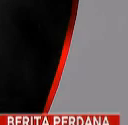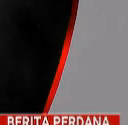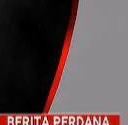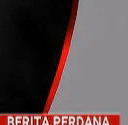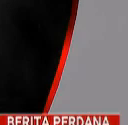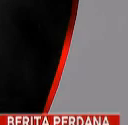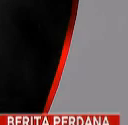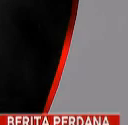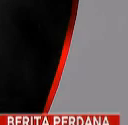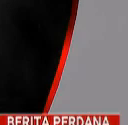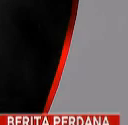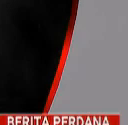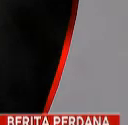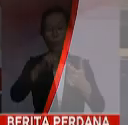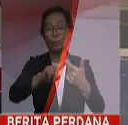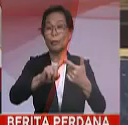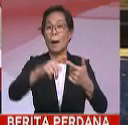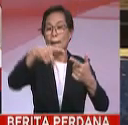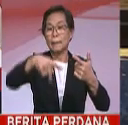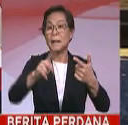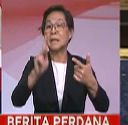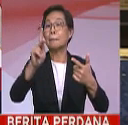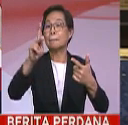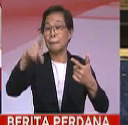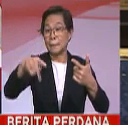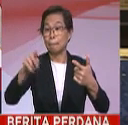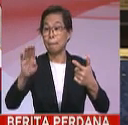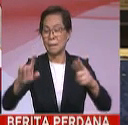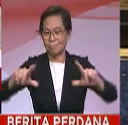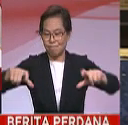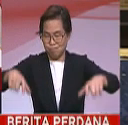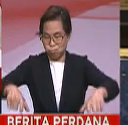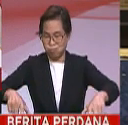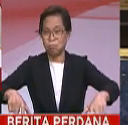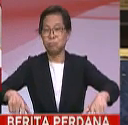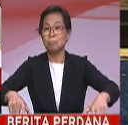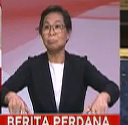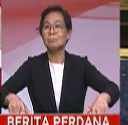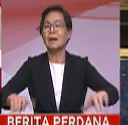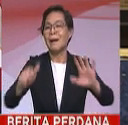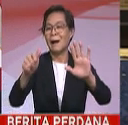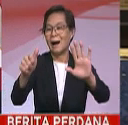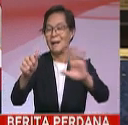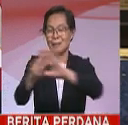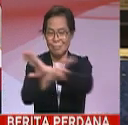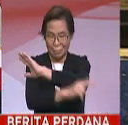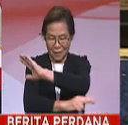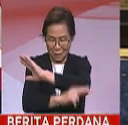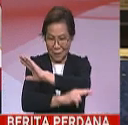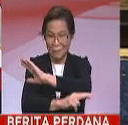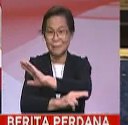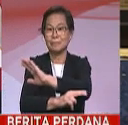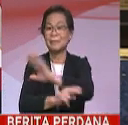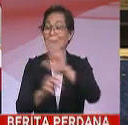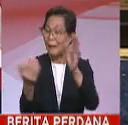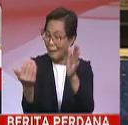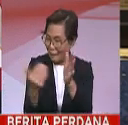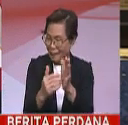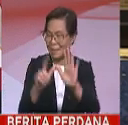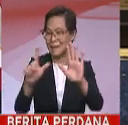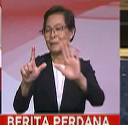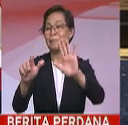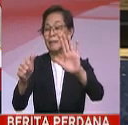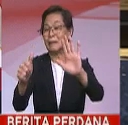Kedua, PKP bersyarat, PKP B. Ya, ini juga ke atas 6 buah lagi negeri,